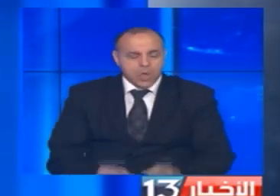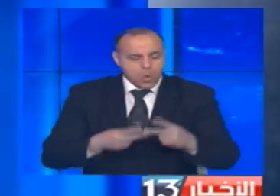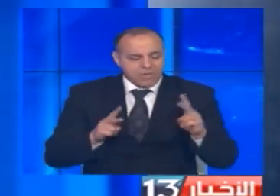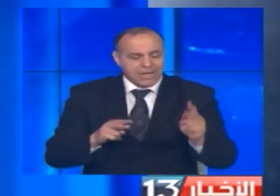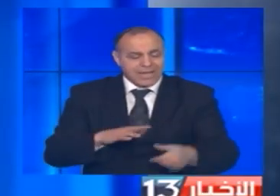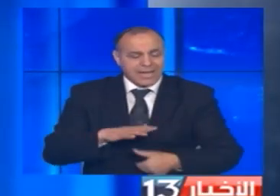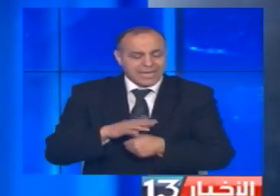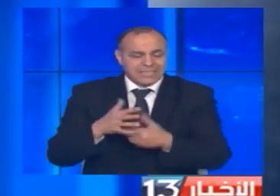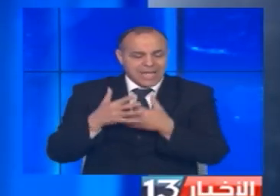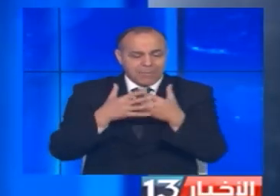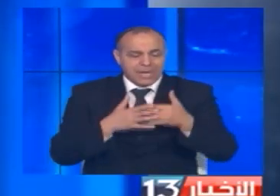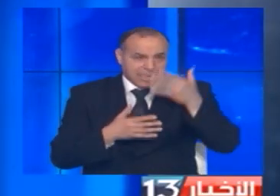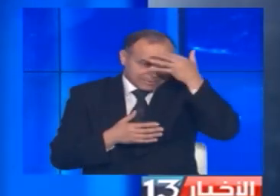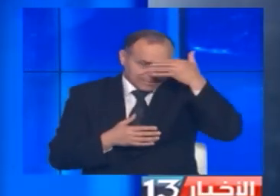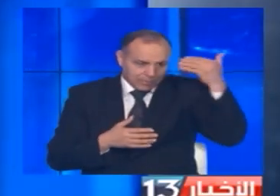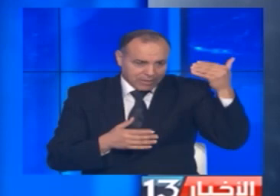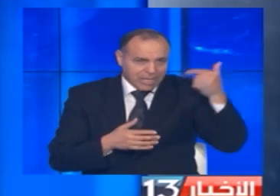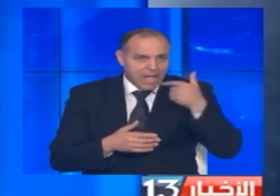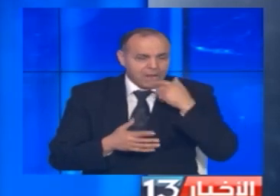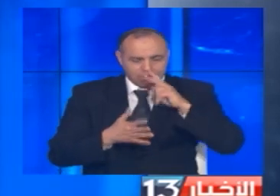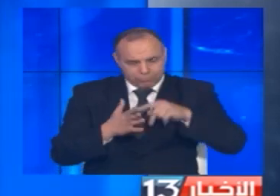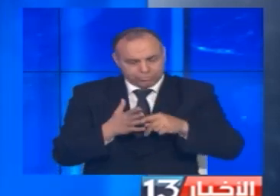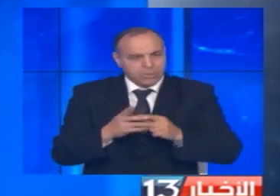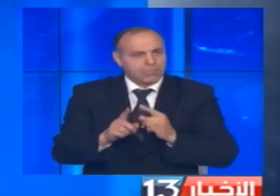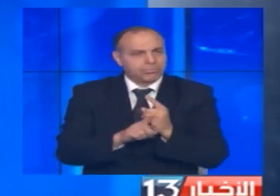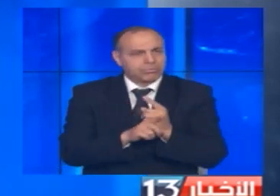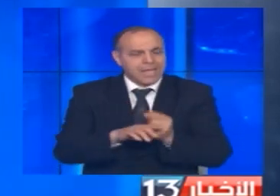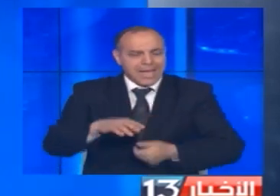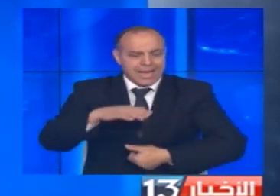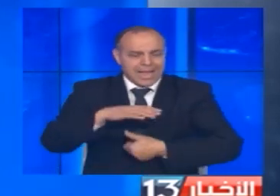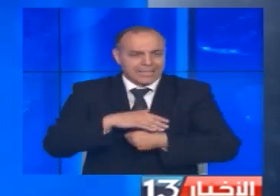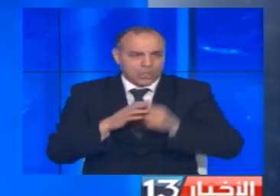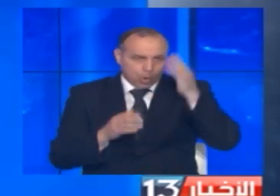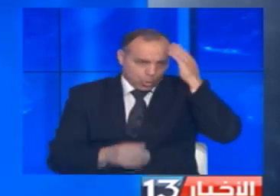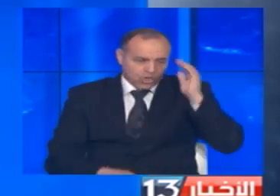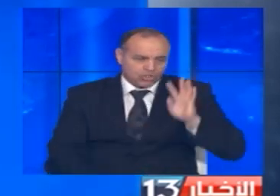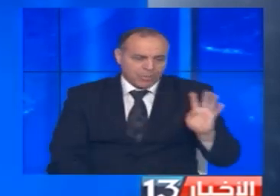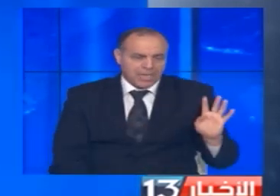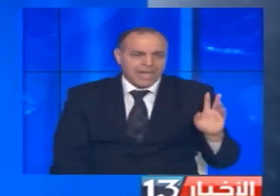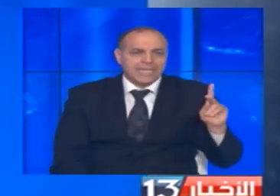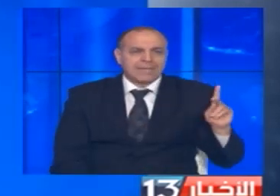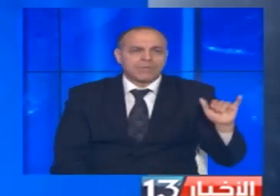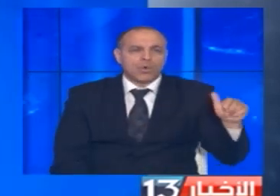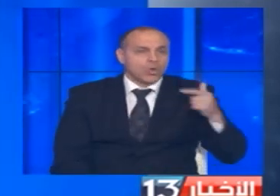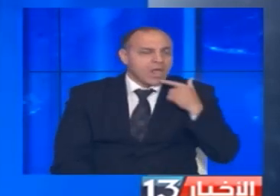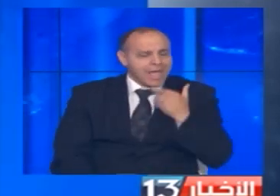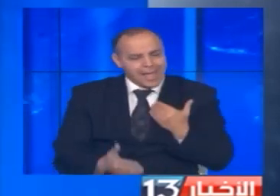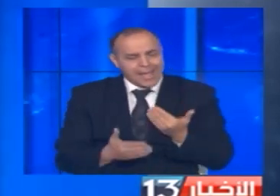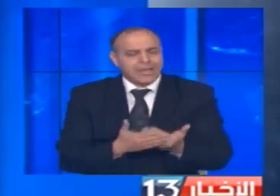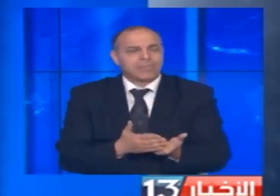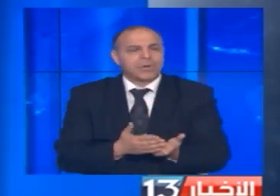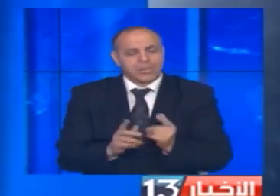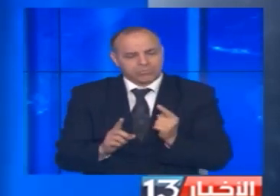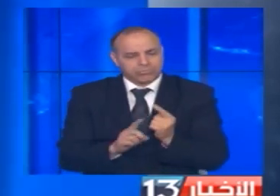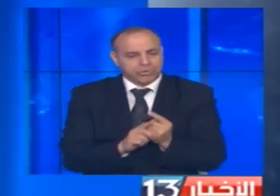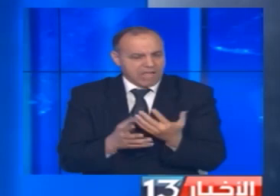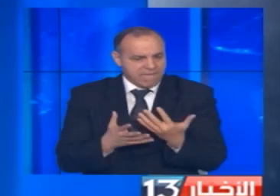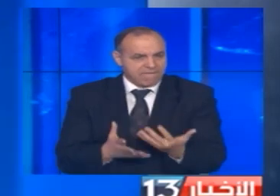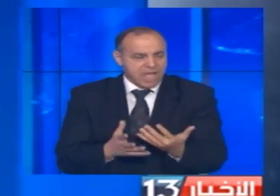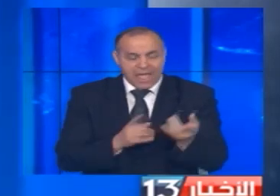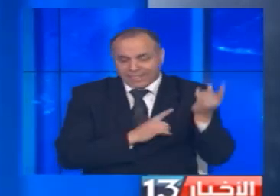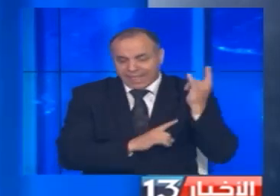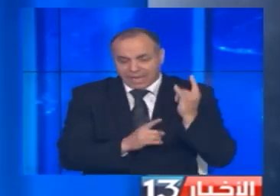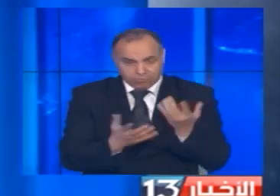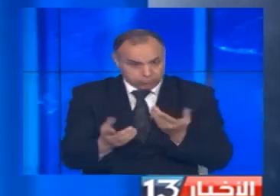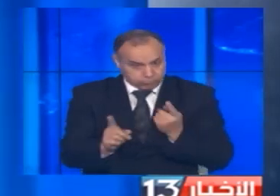وافق الرئيس الأمريكي دونالد ترامب على عقد لقاء مع الزعيم الكوري الشمالي كيم يونغ أون قريبا. اللقاء الذي وصف